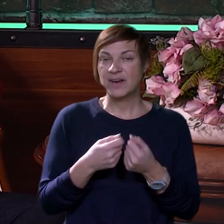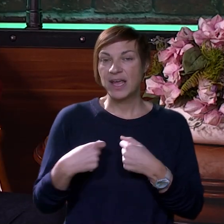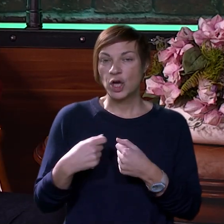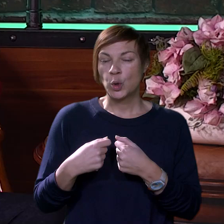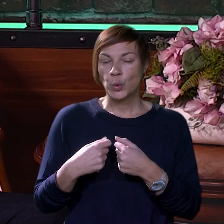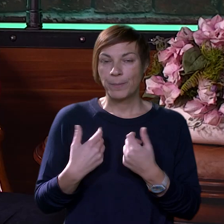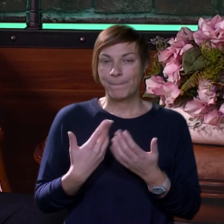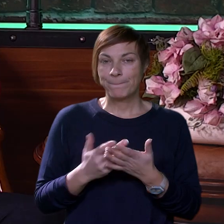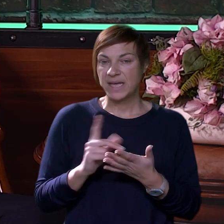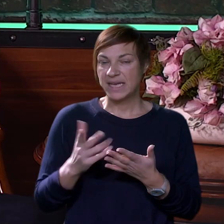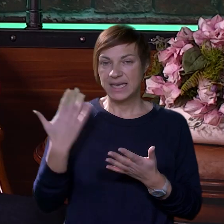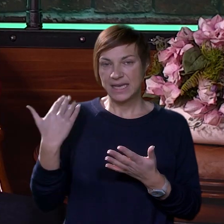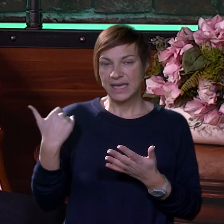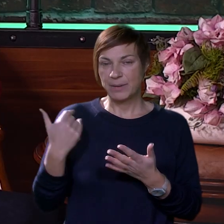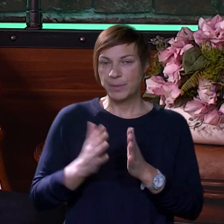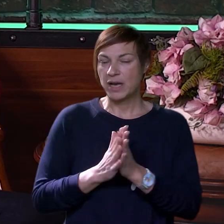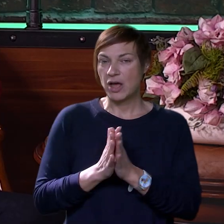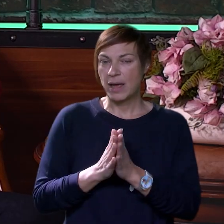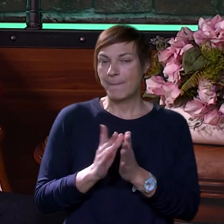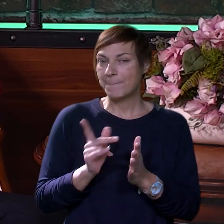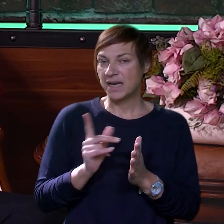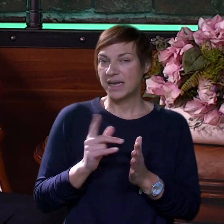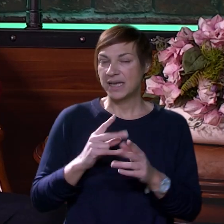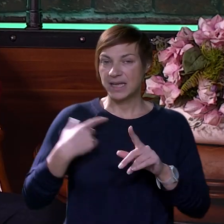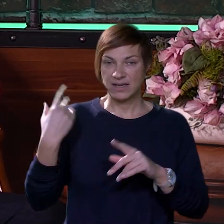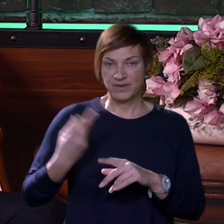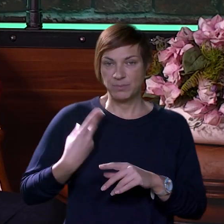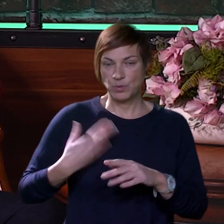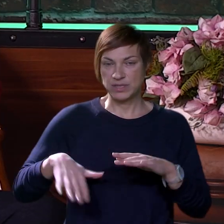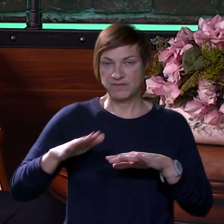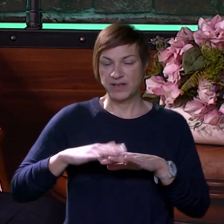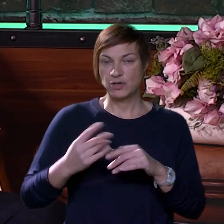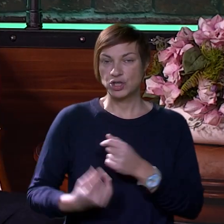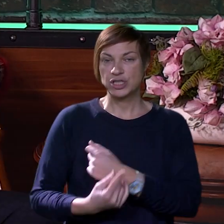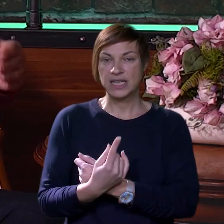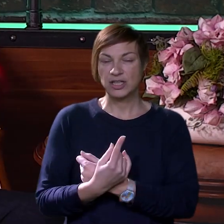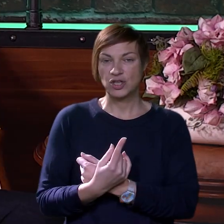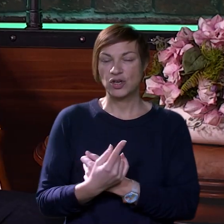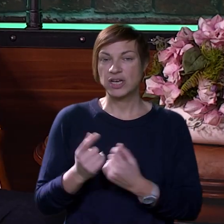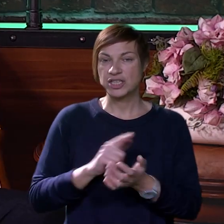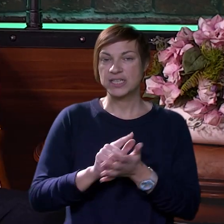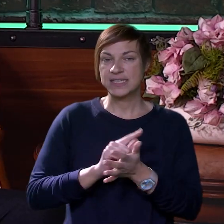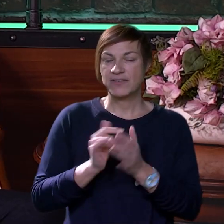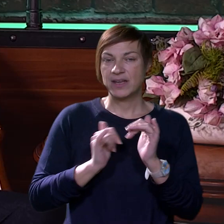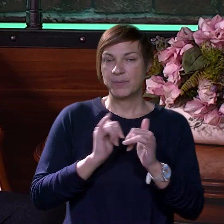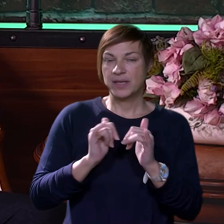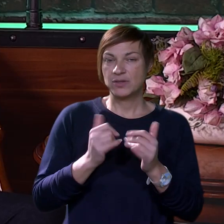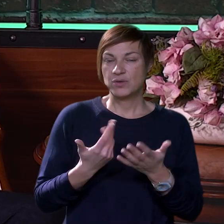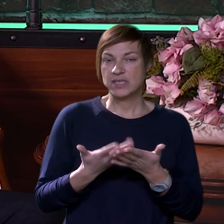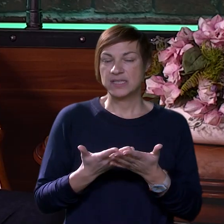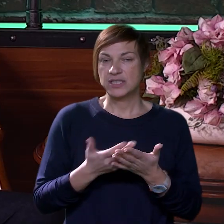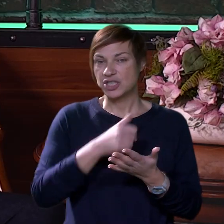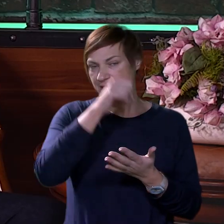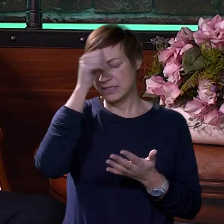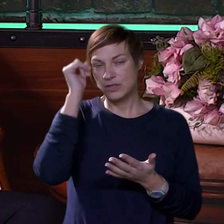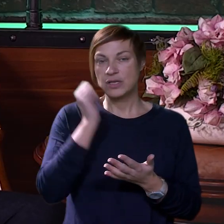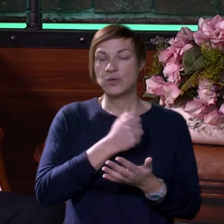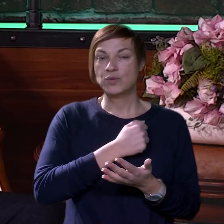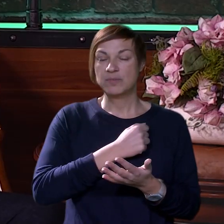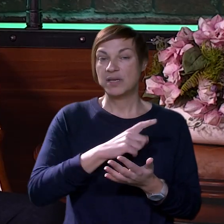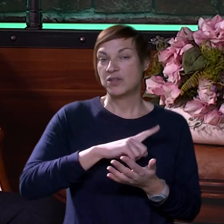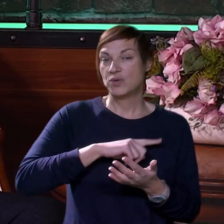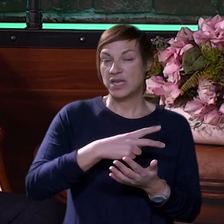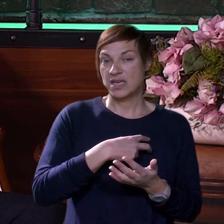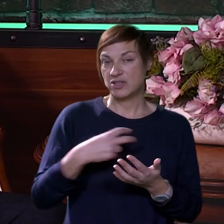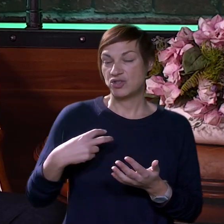krvne grupe, međutim nije bilo nikakvih apela, nije bilo nikakvih poziva velikih kao što se događa za vrijeme turističke sezone u Splitu, Zagrebu, Rijeci i